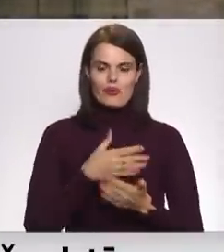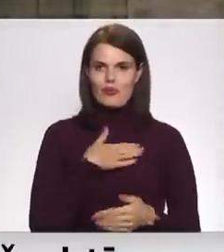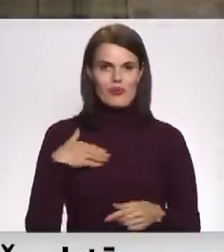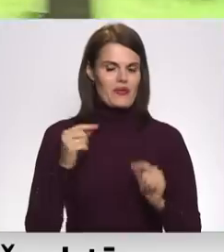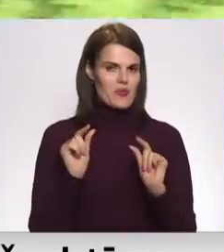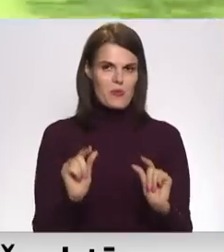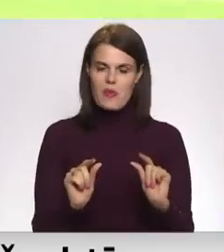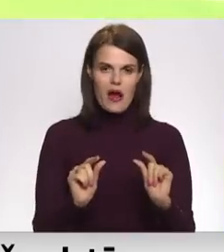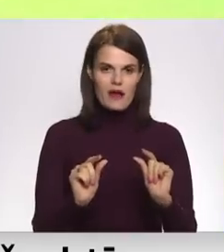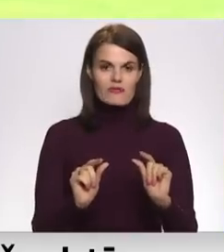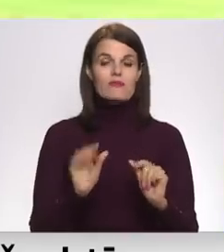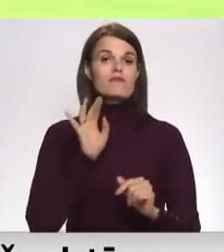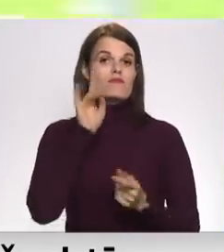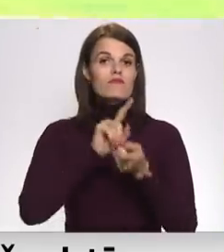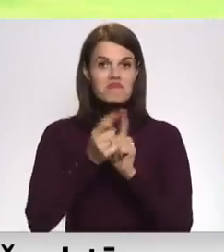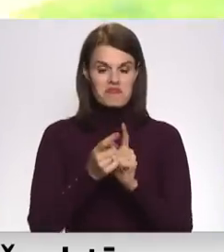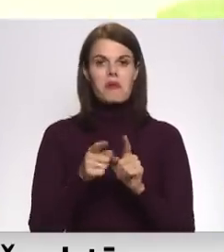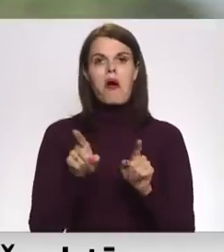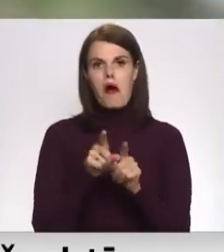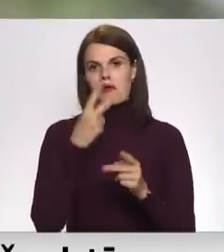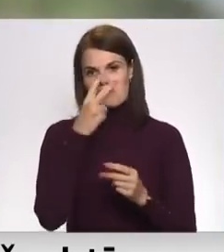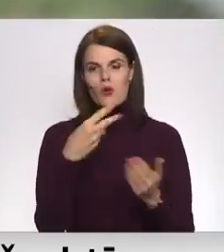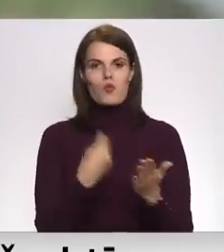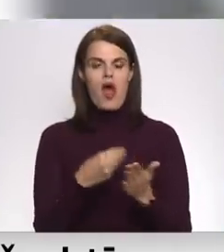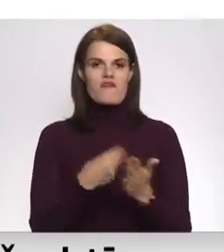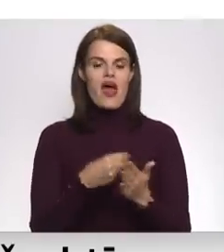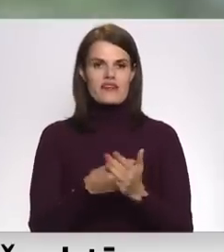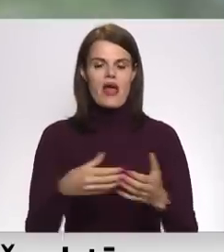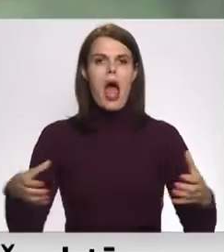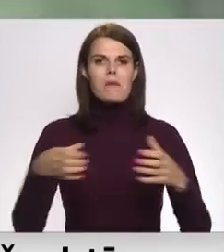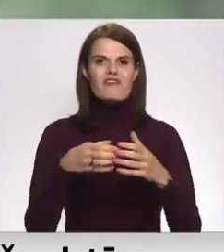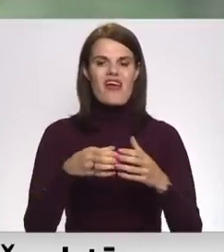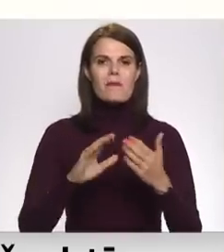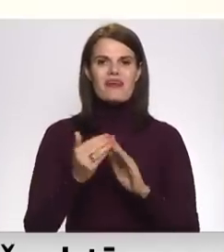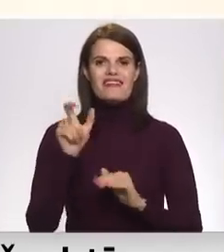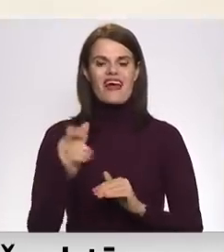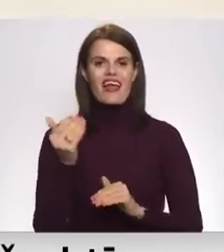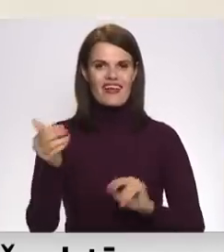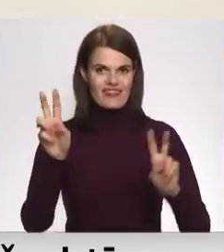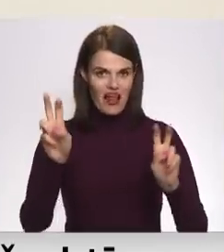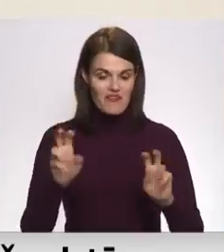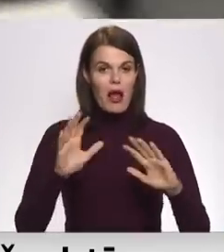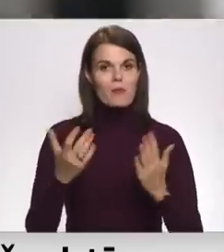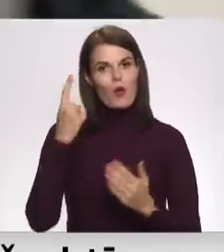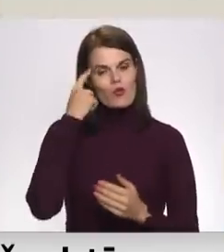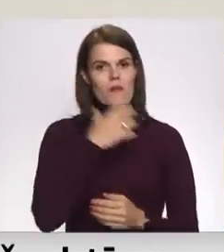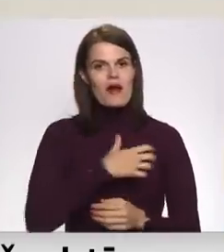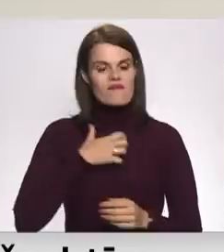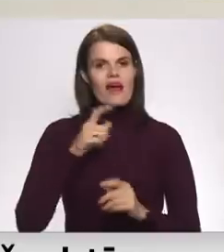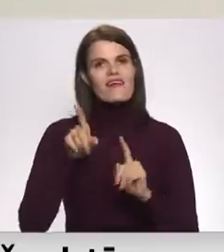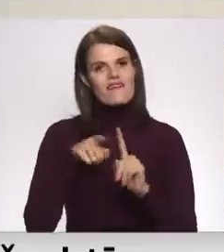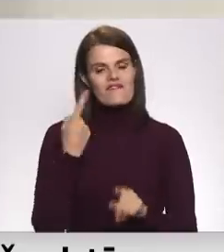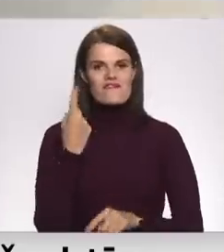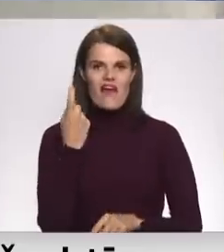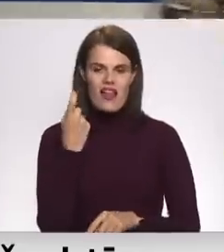nav tik daudz. Jā. Gaidāmās izmaiņas atzinīgi vērtē apvienība pilsētas cilvēkiem. Tomēr viņu vērtējumā varētu būt vēl viena – pusstundas